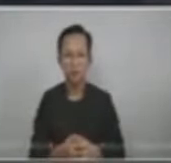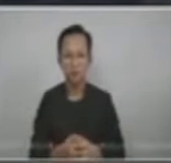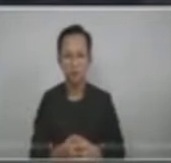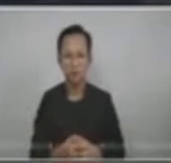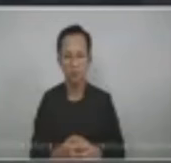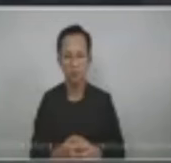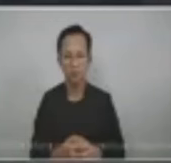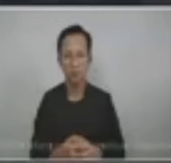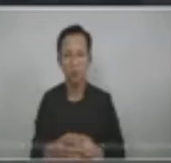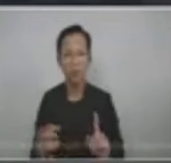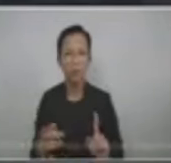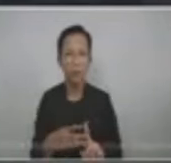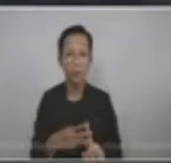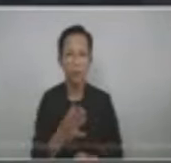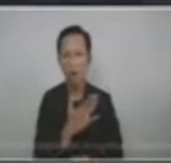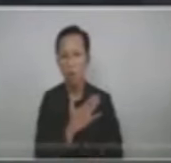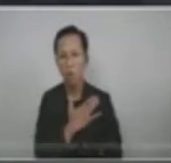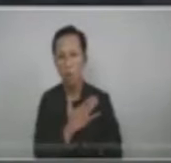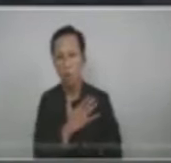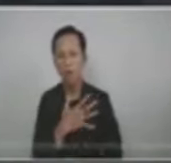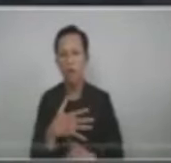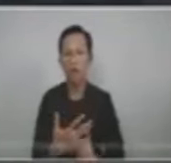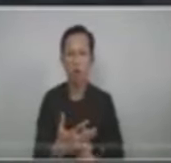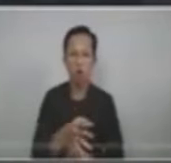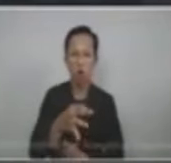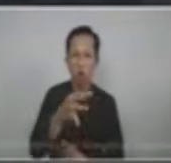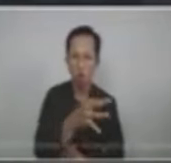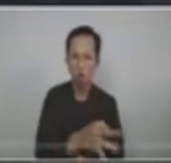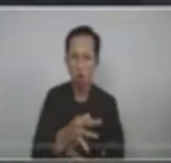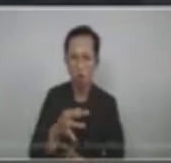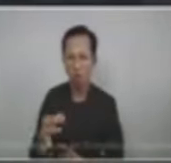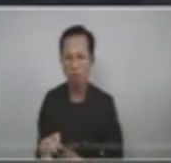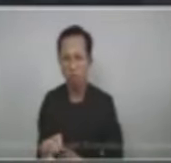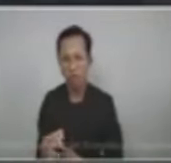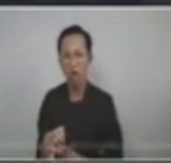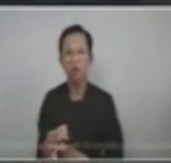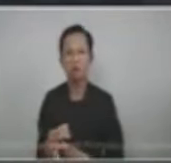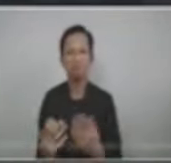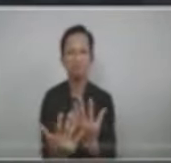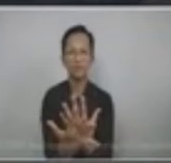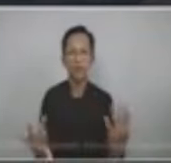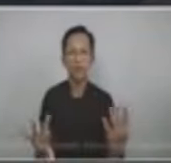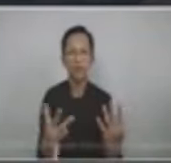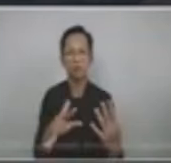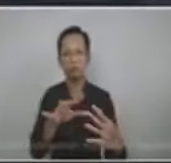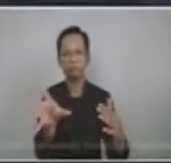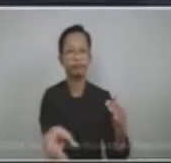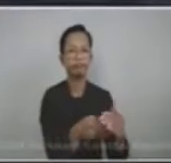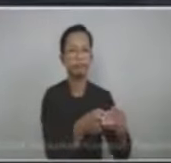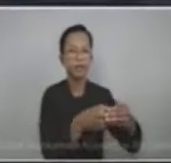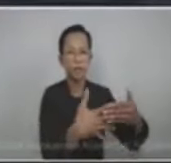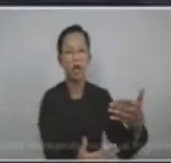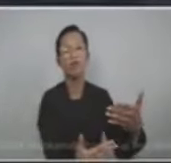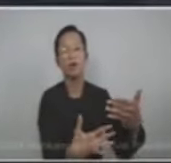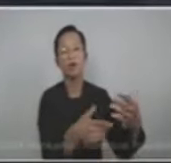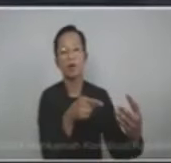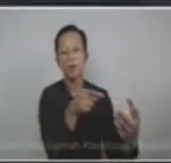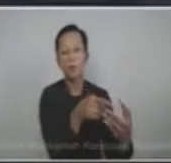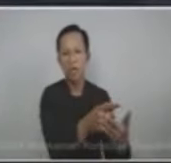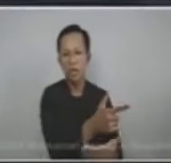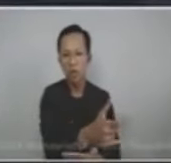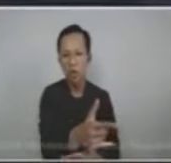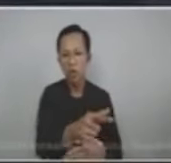b Kabupaten dengan kabupaten atau kota dengan jumlah penduduk yang termuat pada daftar pemilih tetap lebih dari